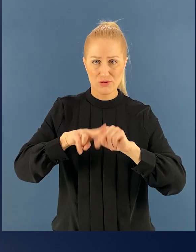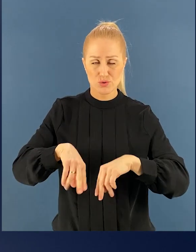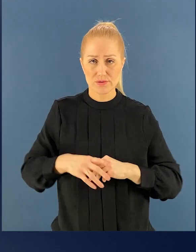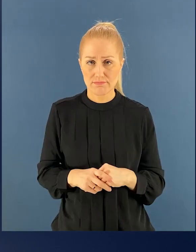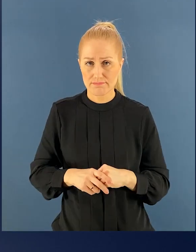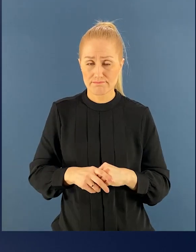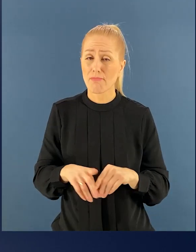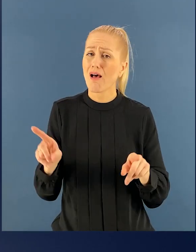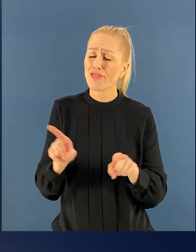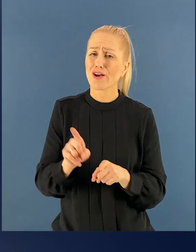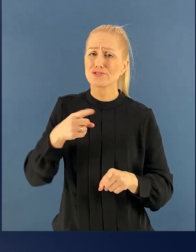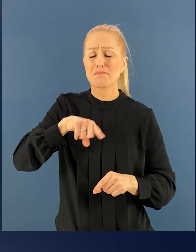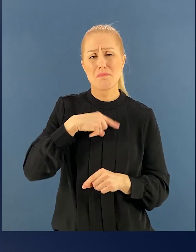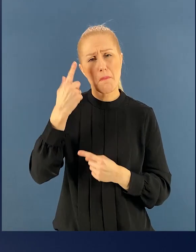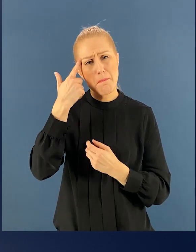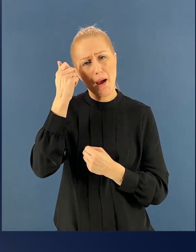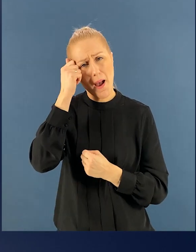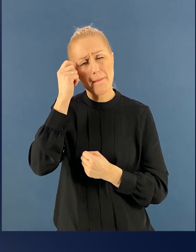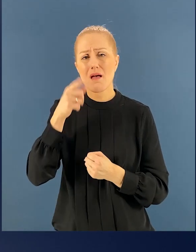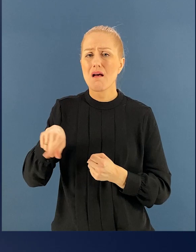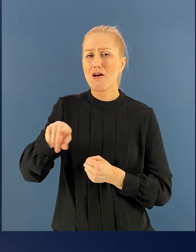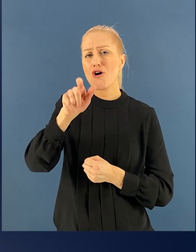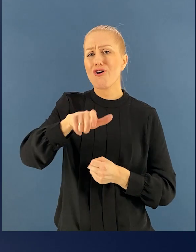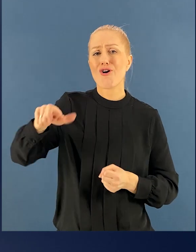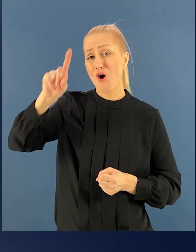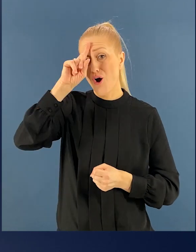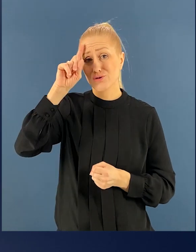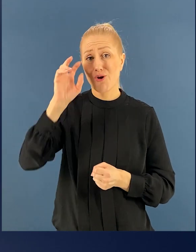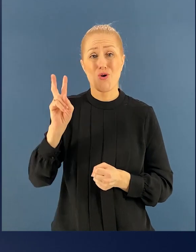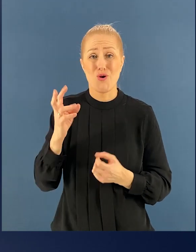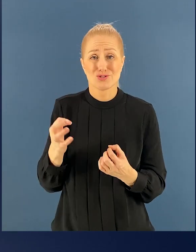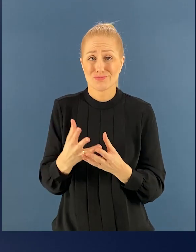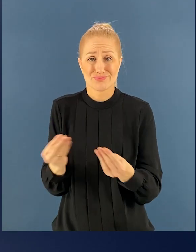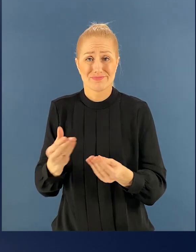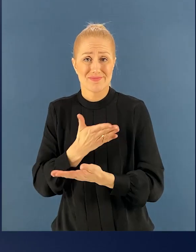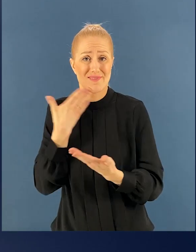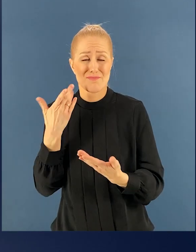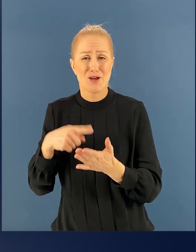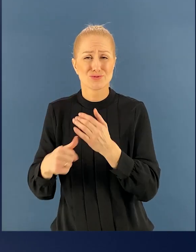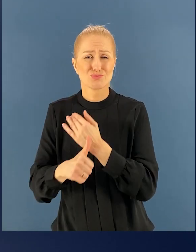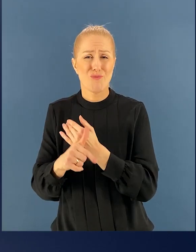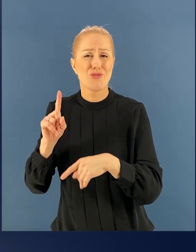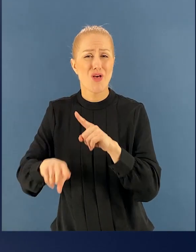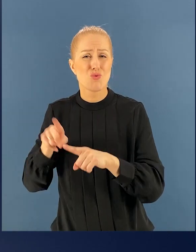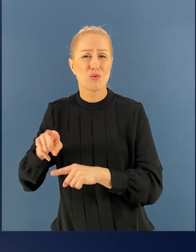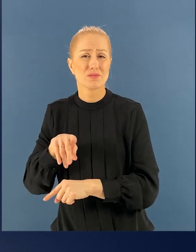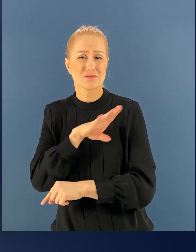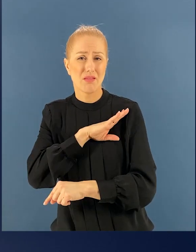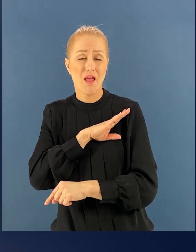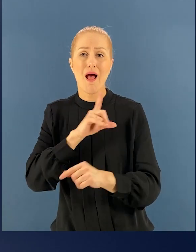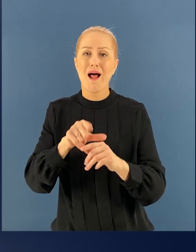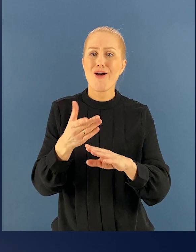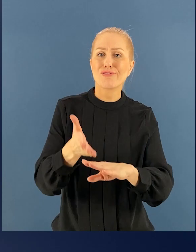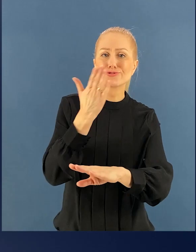tych, których dzisiaj już nie ma z nami z przyczyn naturalnych, a którzy wtedy dzielnie